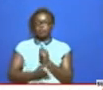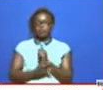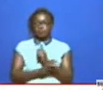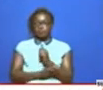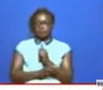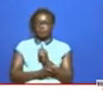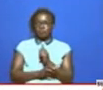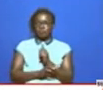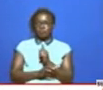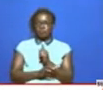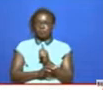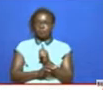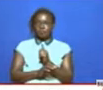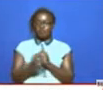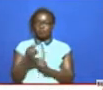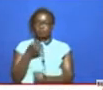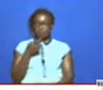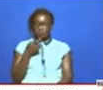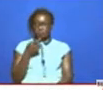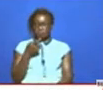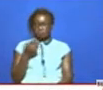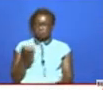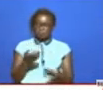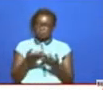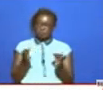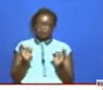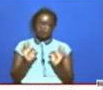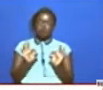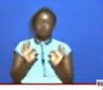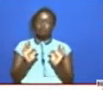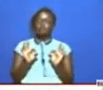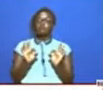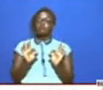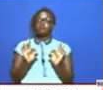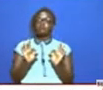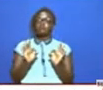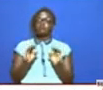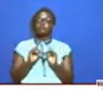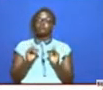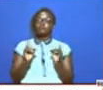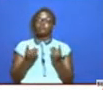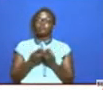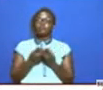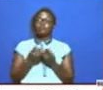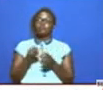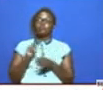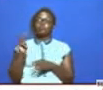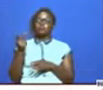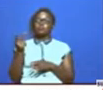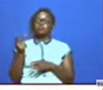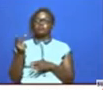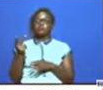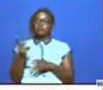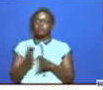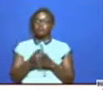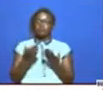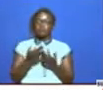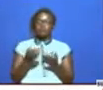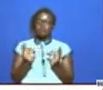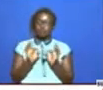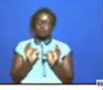sababu umezungumzia uhuru wa taasisi ambazo ziko katika nchi yetu ya Kenya. Taasisi huru